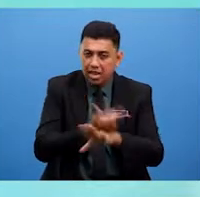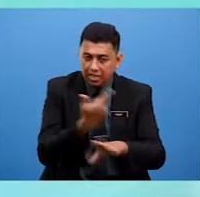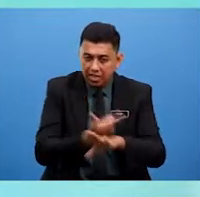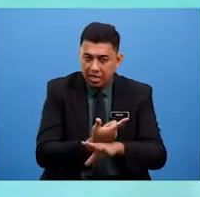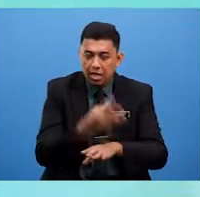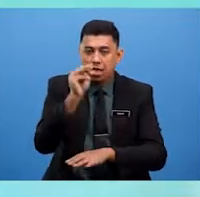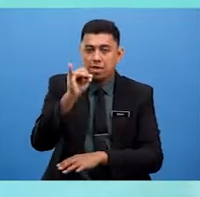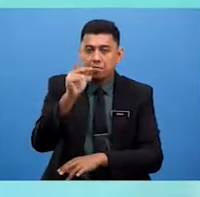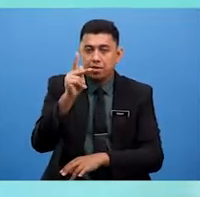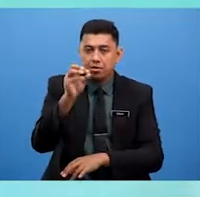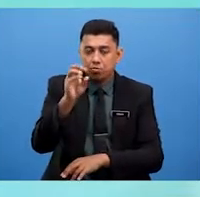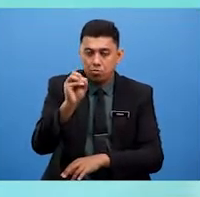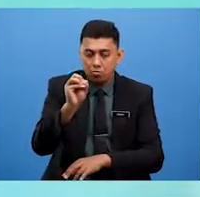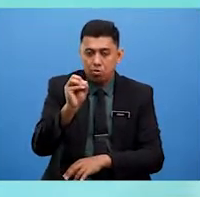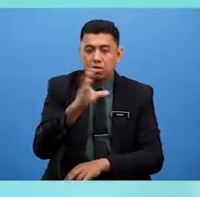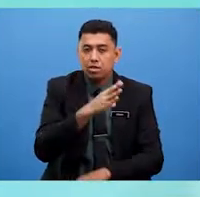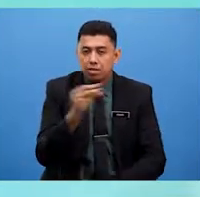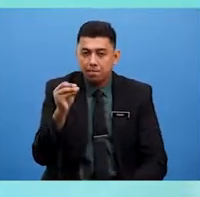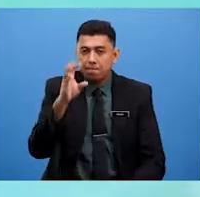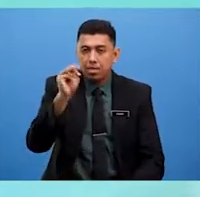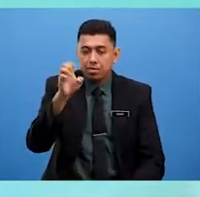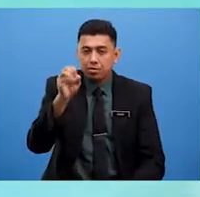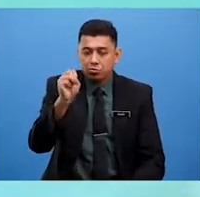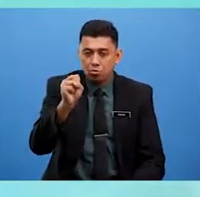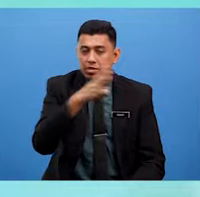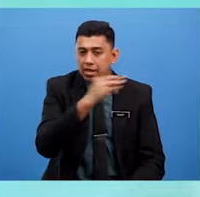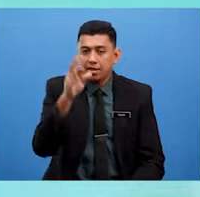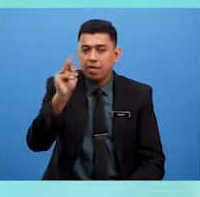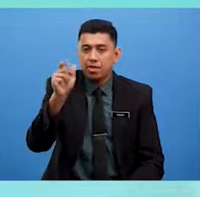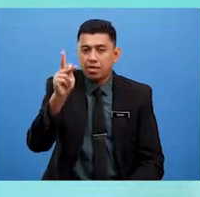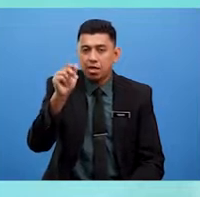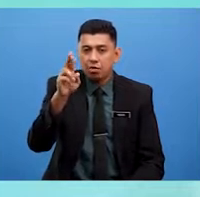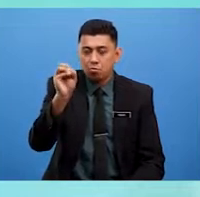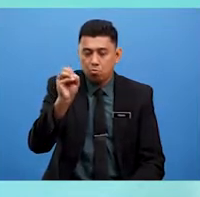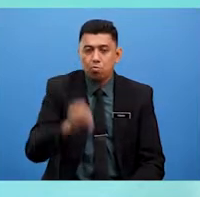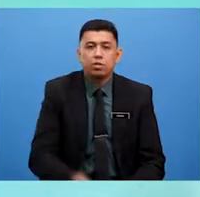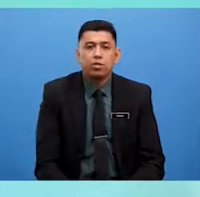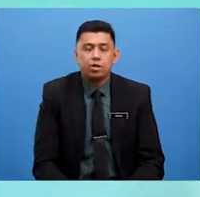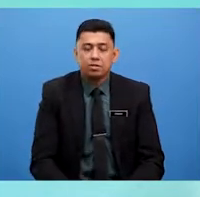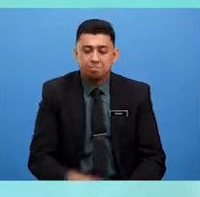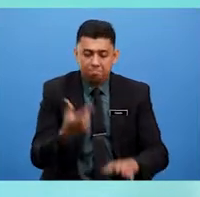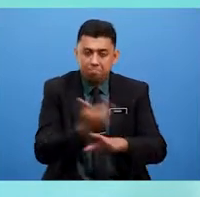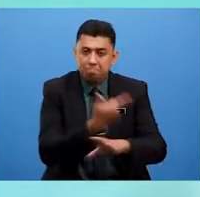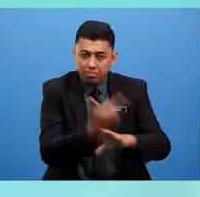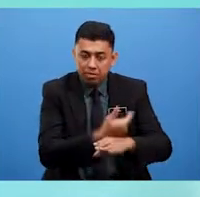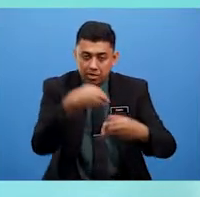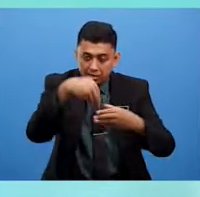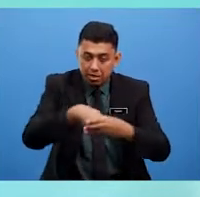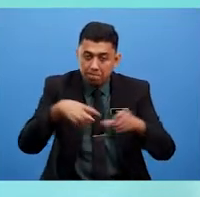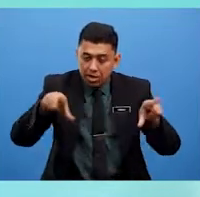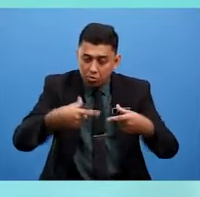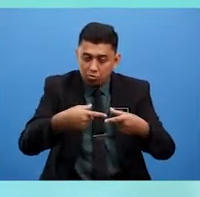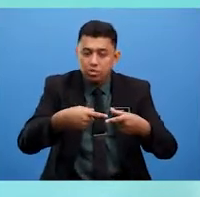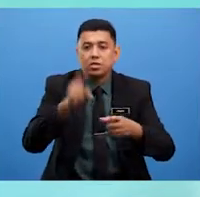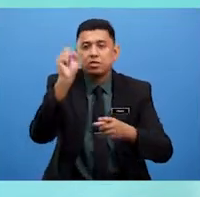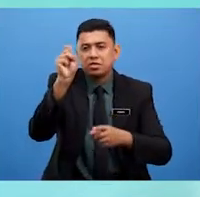mikro, kitaran meso dan kitaran makro. Kitaran sesi latihan ialah kitaran yang berlaku dalam